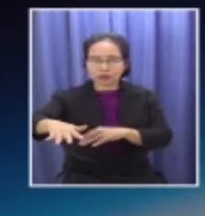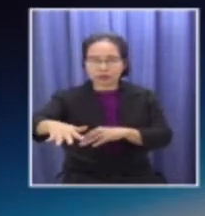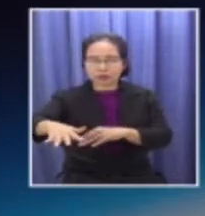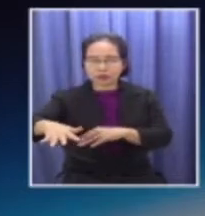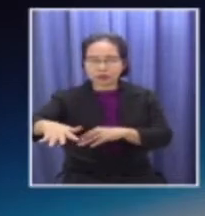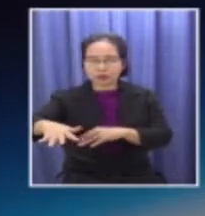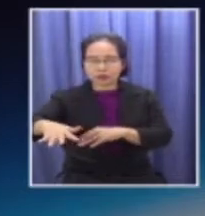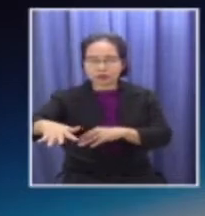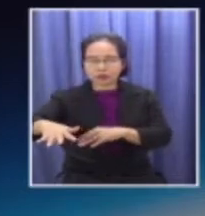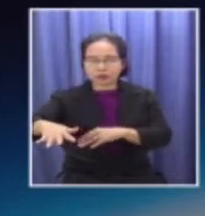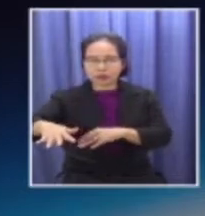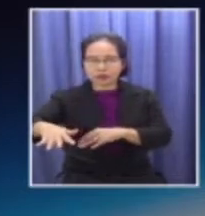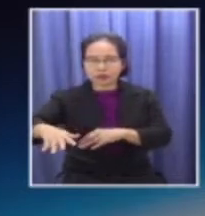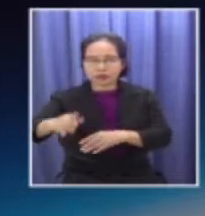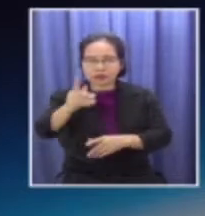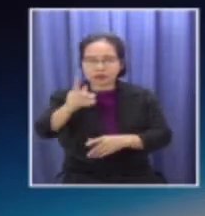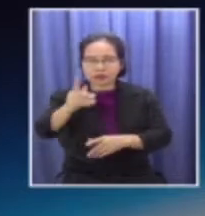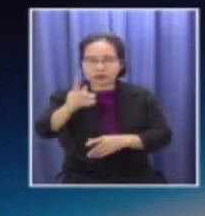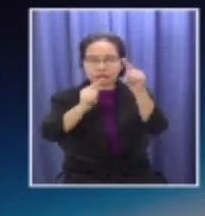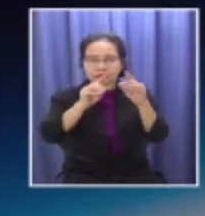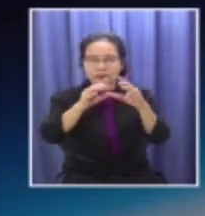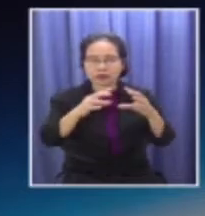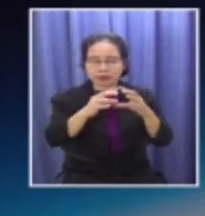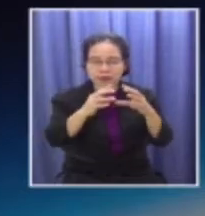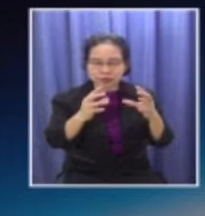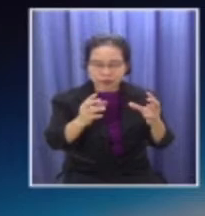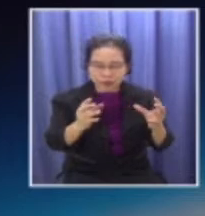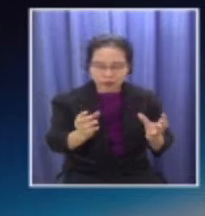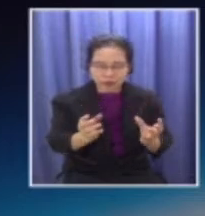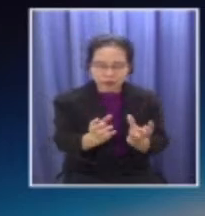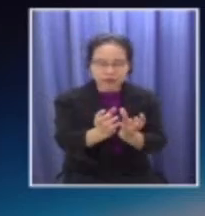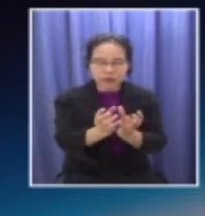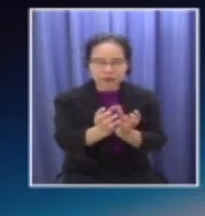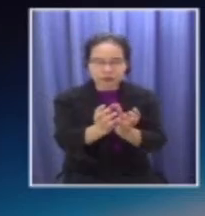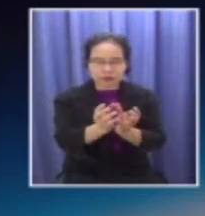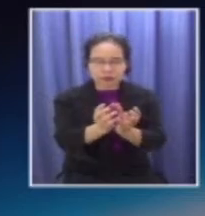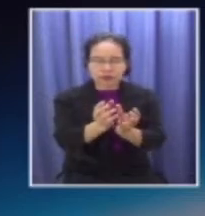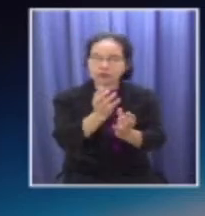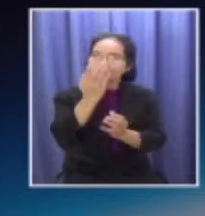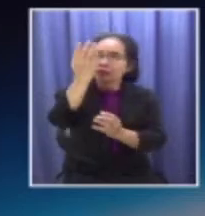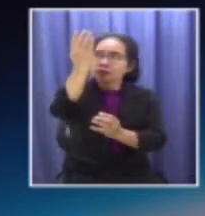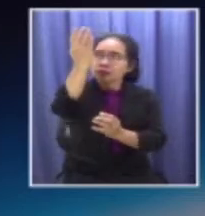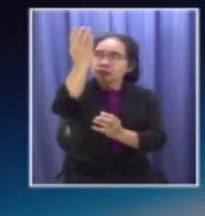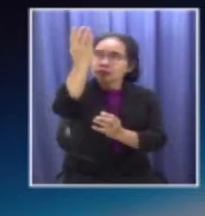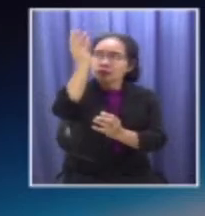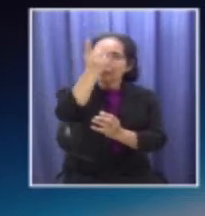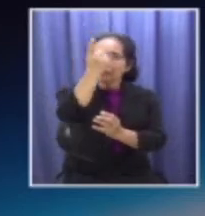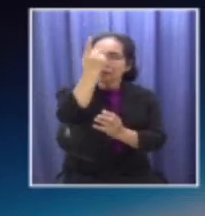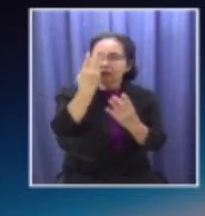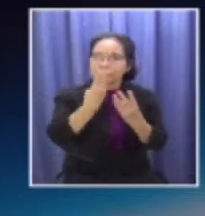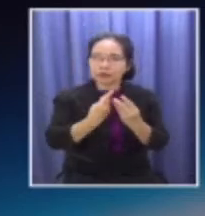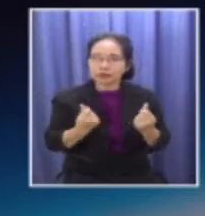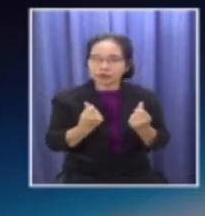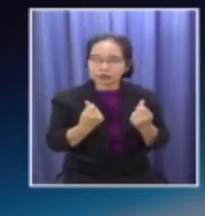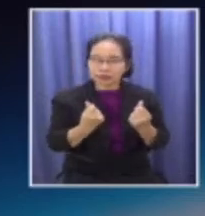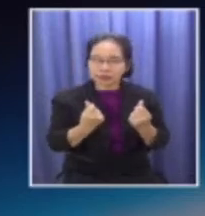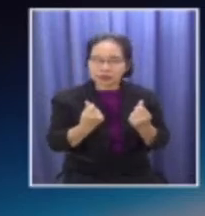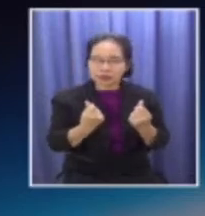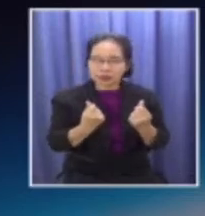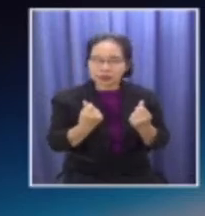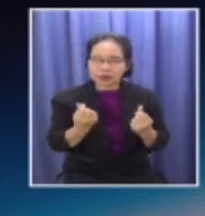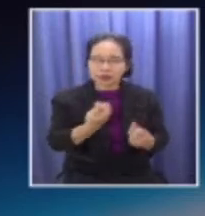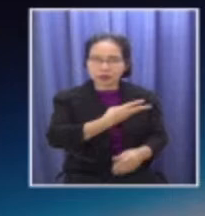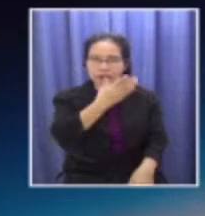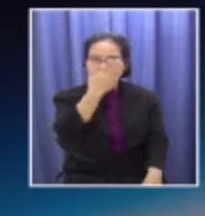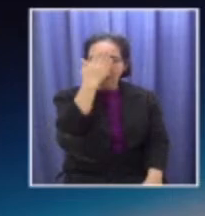enipa wo hia kasiem isane yade nti a